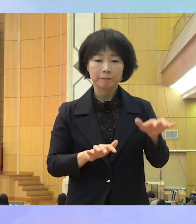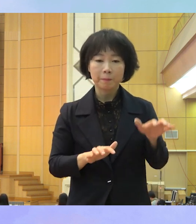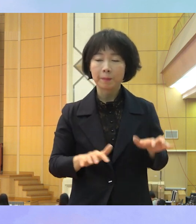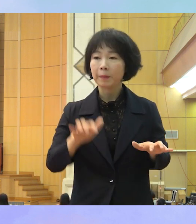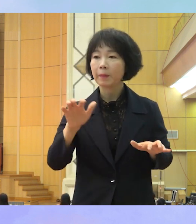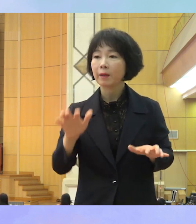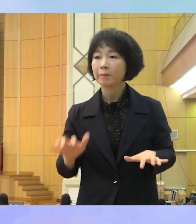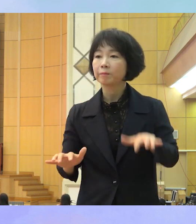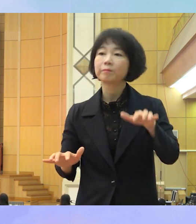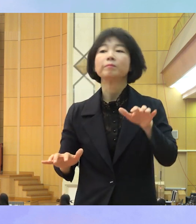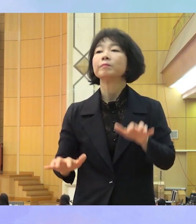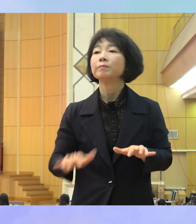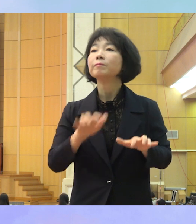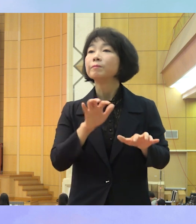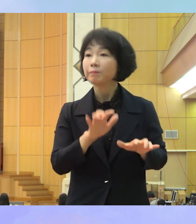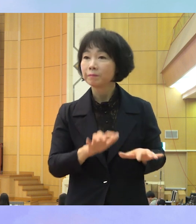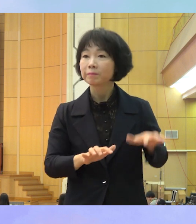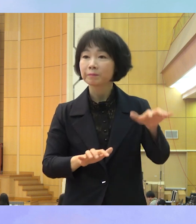나의 등 뒤에서,